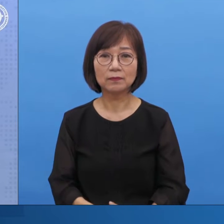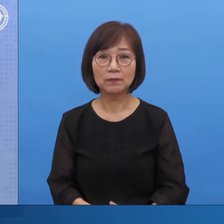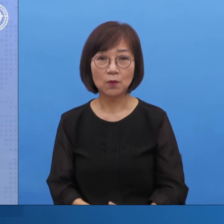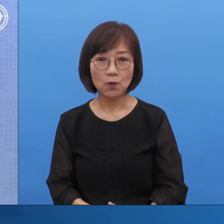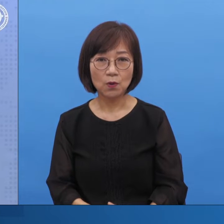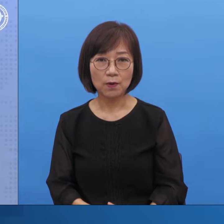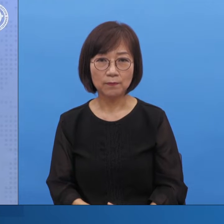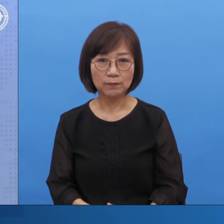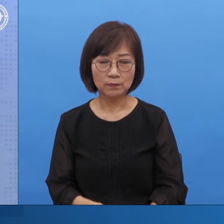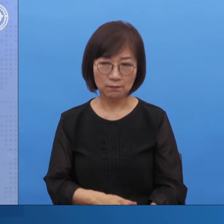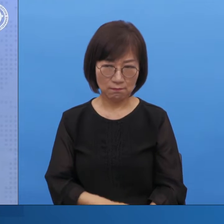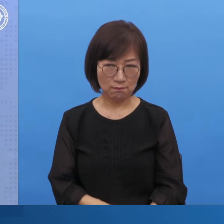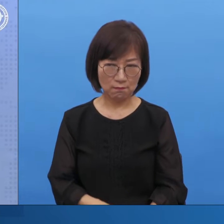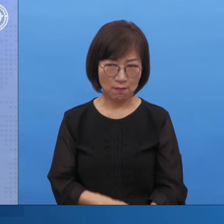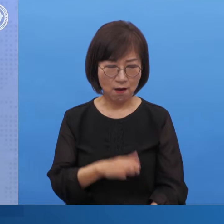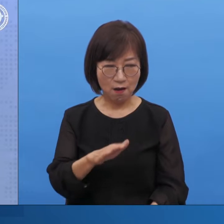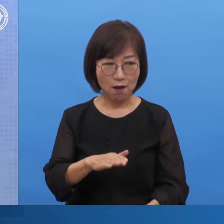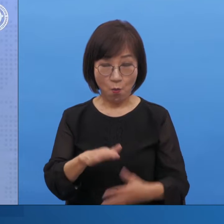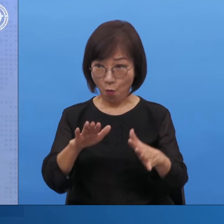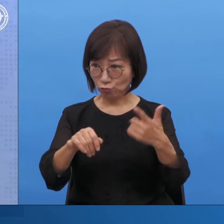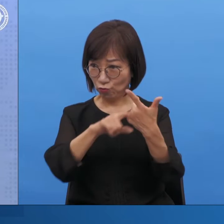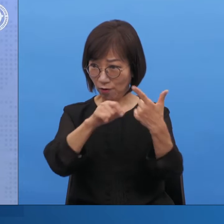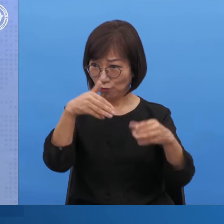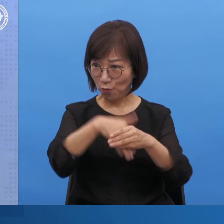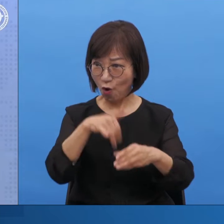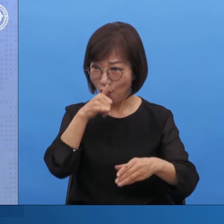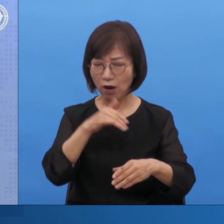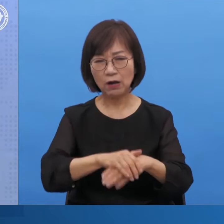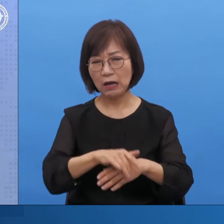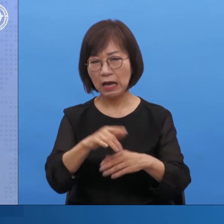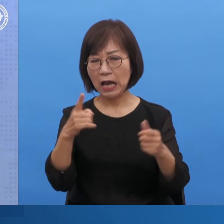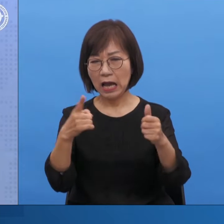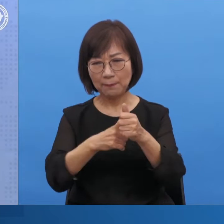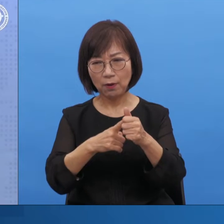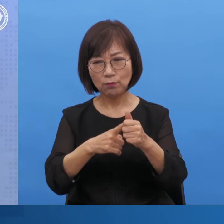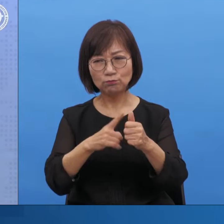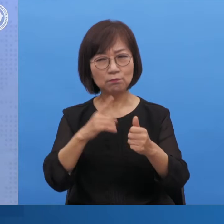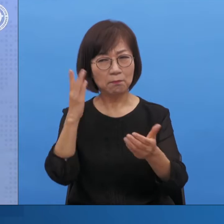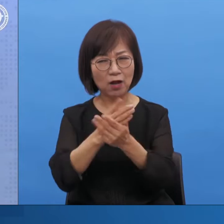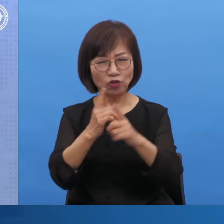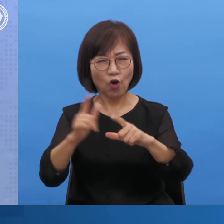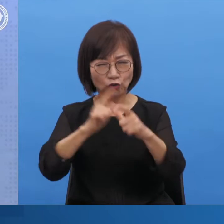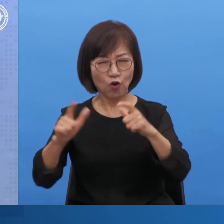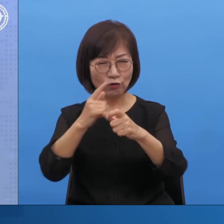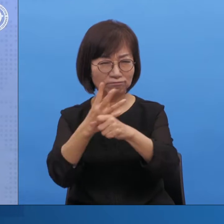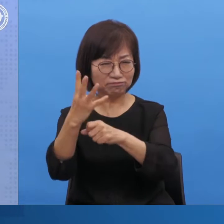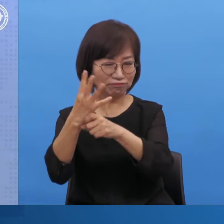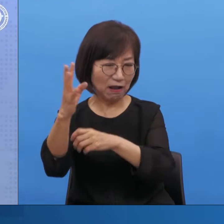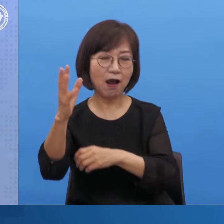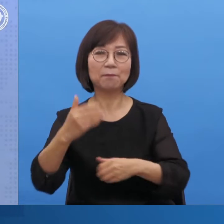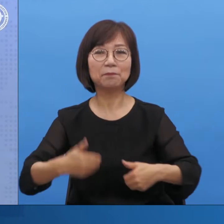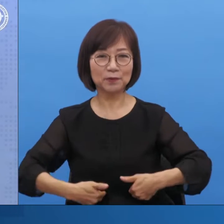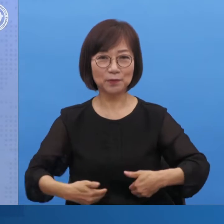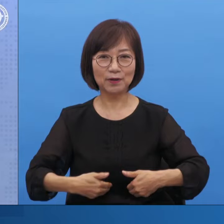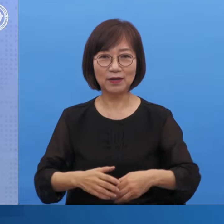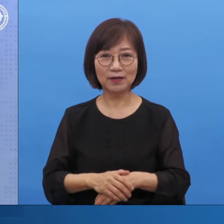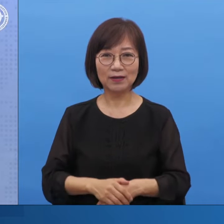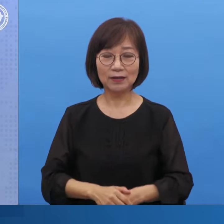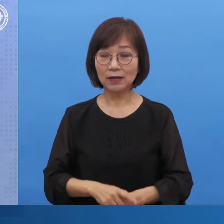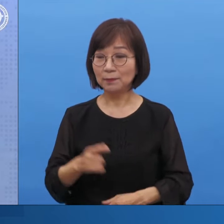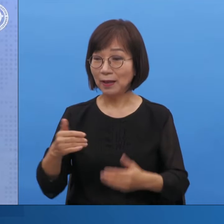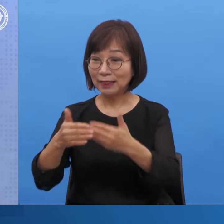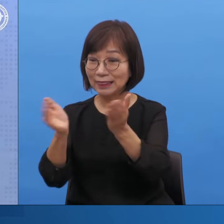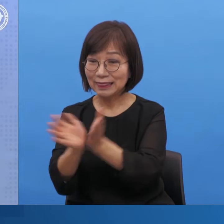투표하는데 한 번 더 해야 돼. 계속 하셔야 돼. And I hope that you continue to run and I will re-elect you again. 무슨 당이지 뭐 우리의 당이